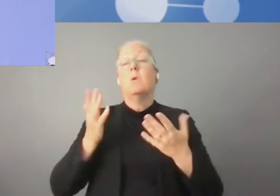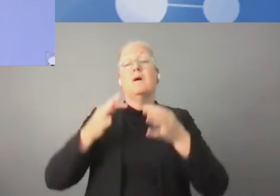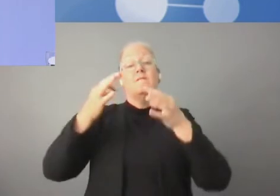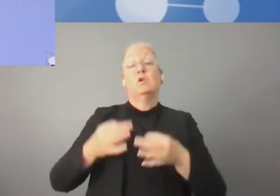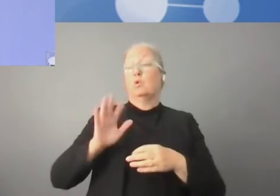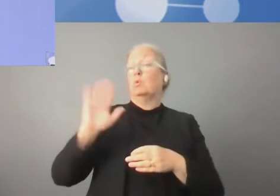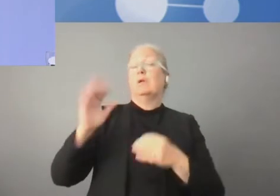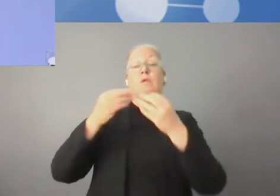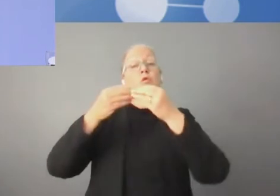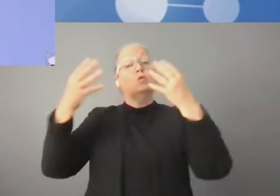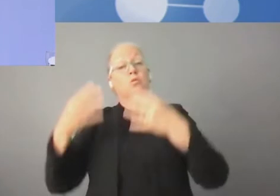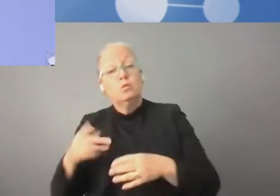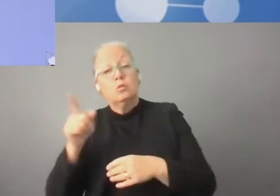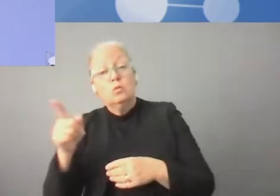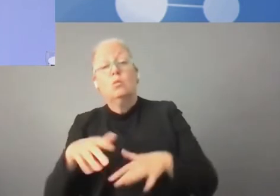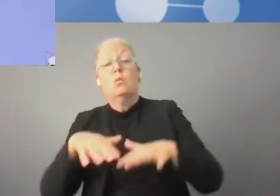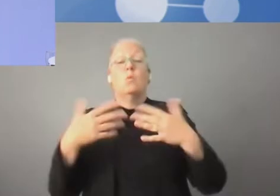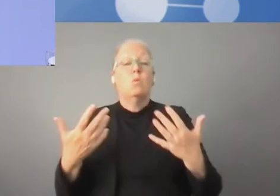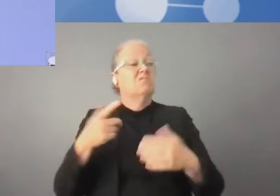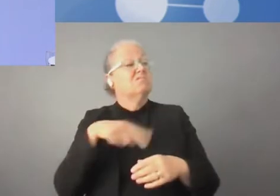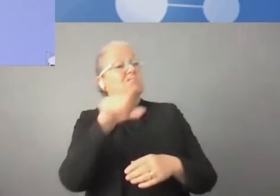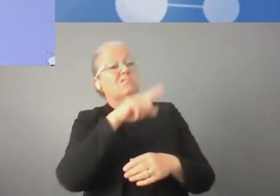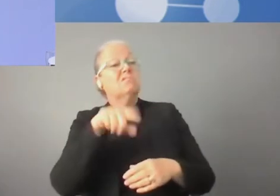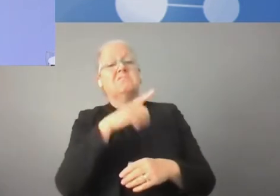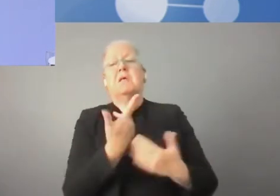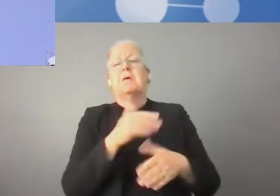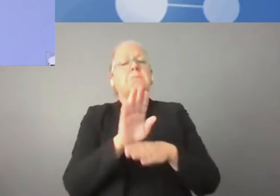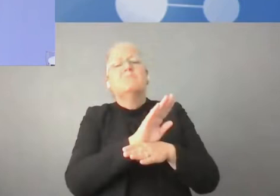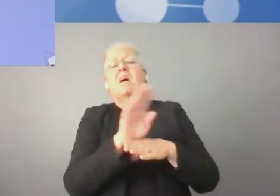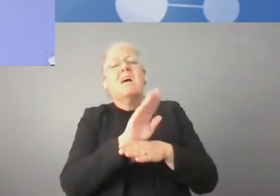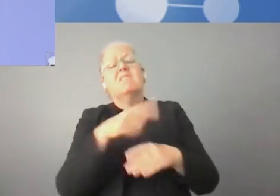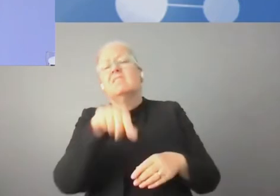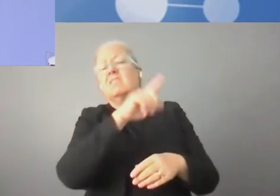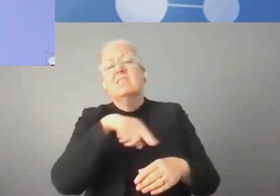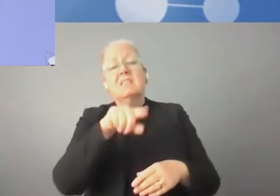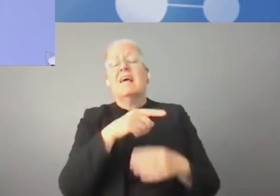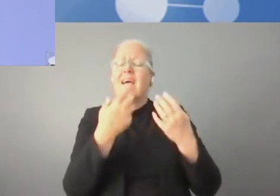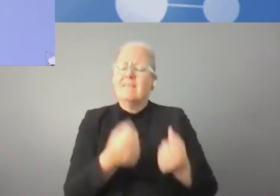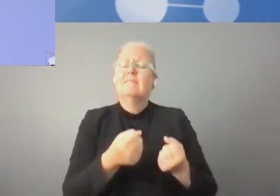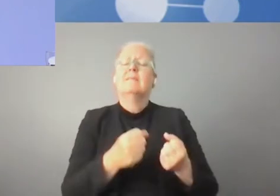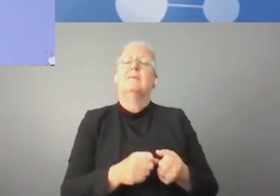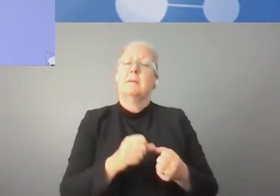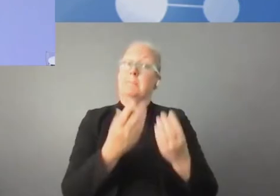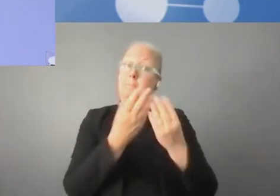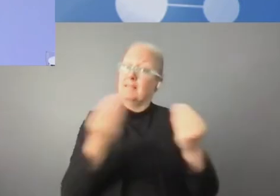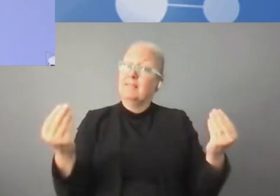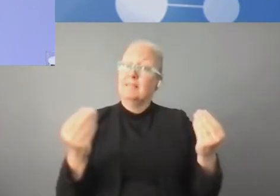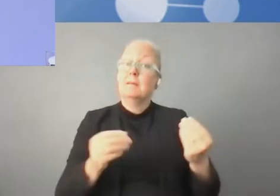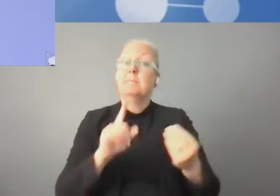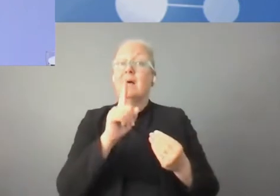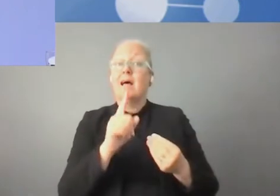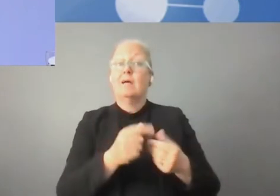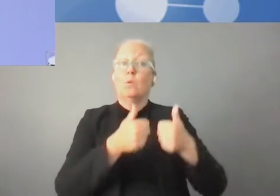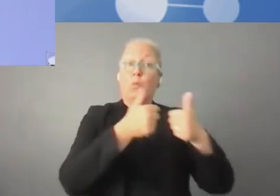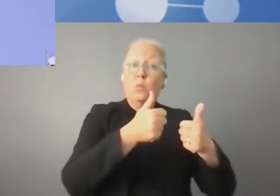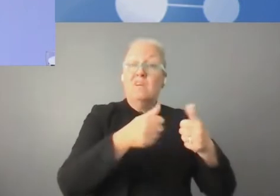以执行的，那么现在已经有很多法案已经开始实施，包括各个方面